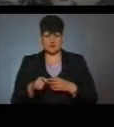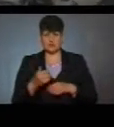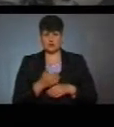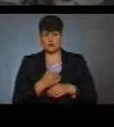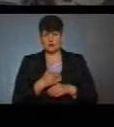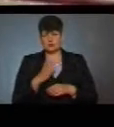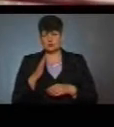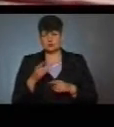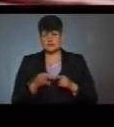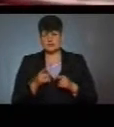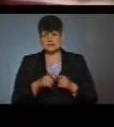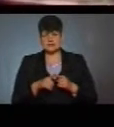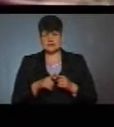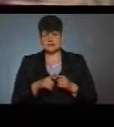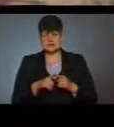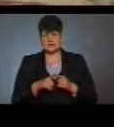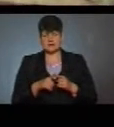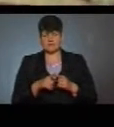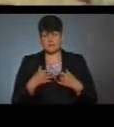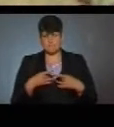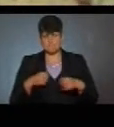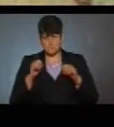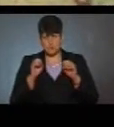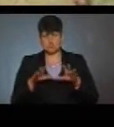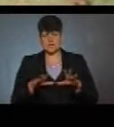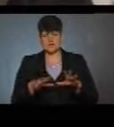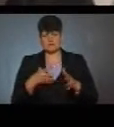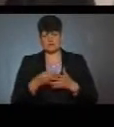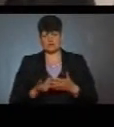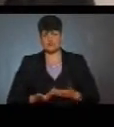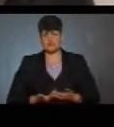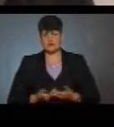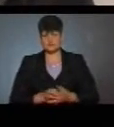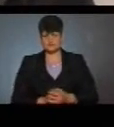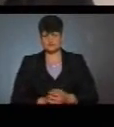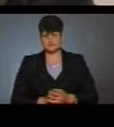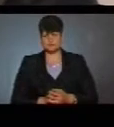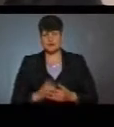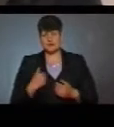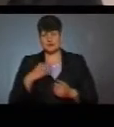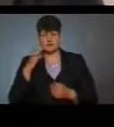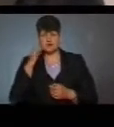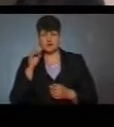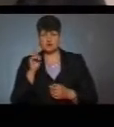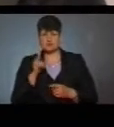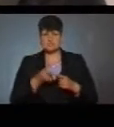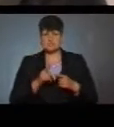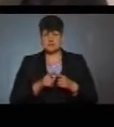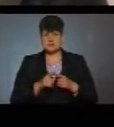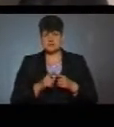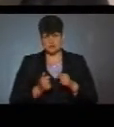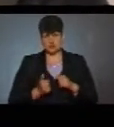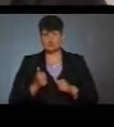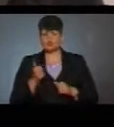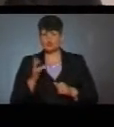просто якась певна пожертва свого життя. Але я вважаю, що це є достойно через те,